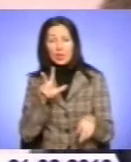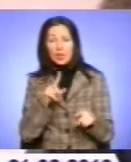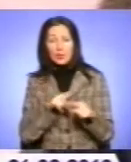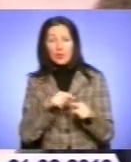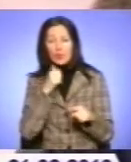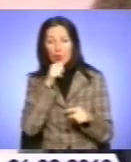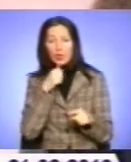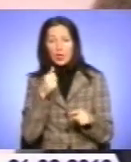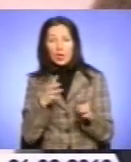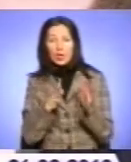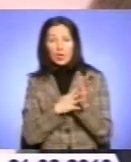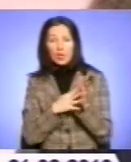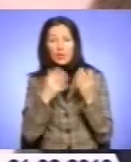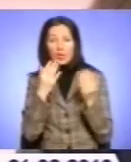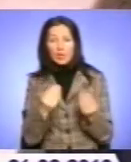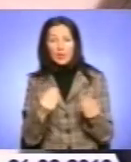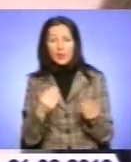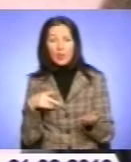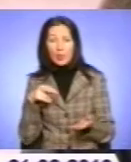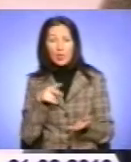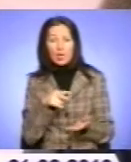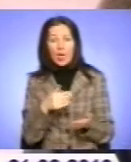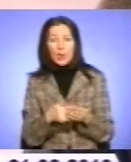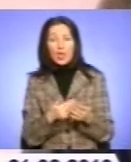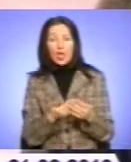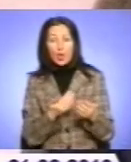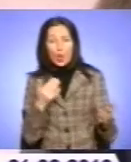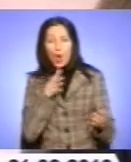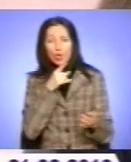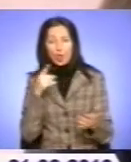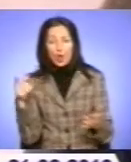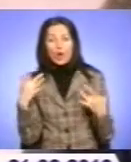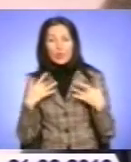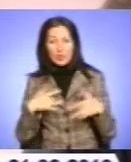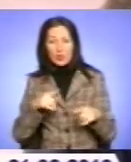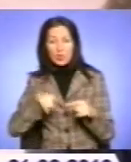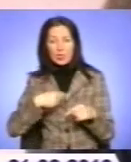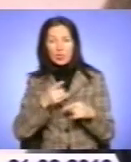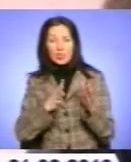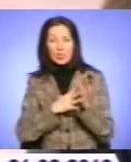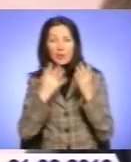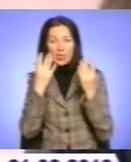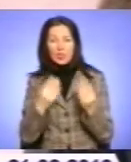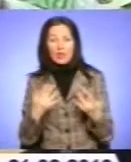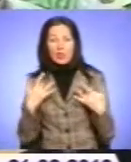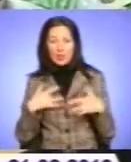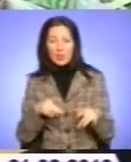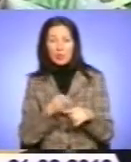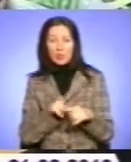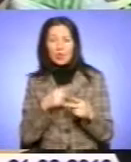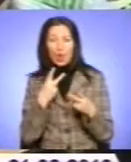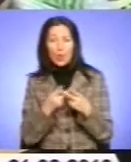Ну, 9 днів до. Я пройшла у мене дострокове звільнення. Через 9 днів звільняюся в своїй колонії. Ми